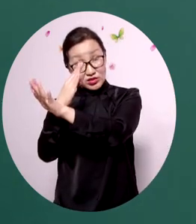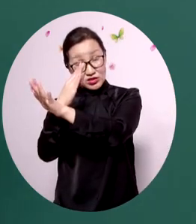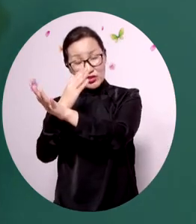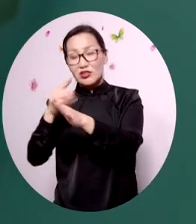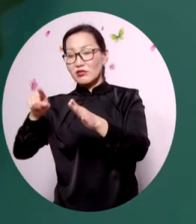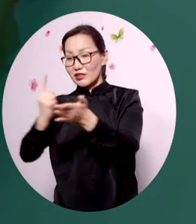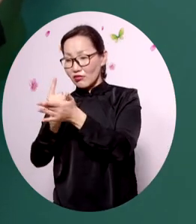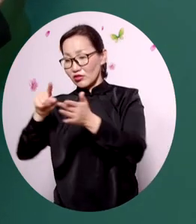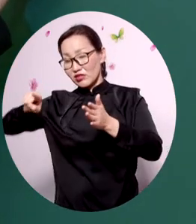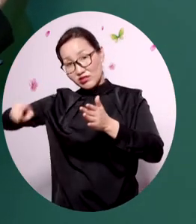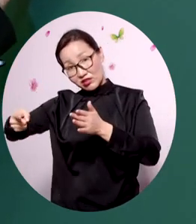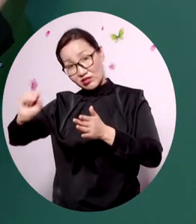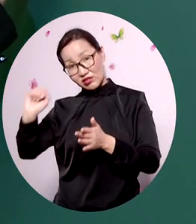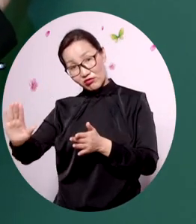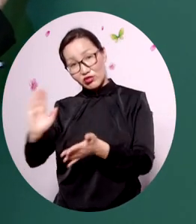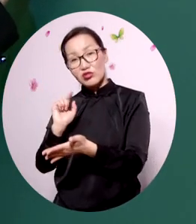ноогдох тавих ёстой.